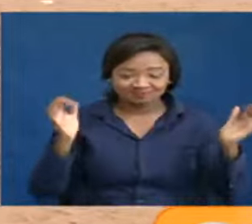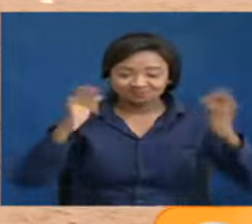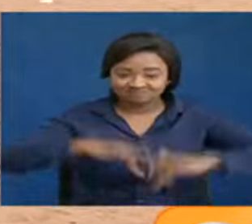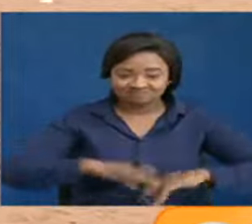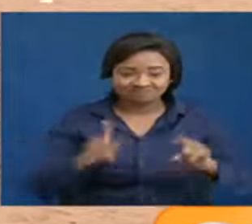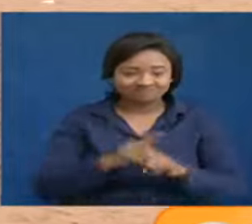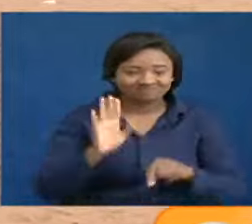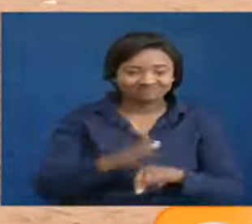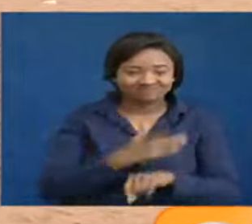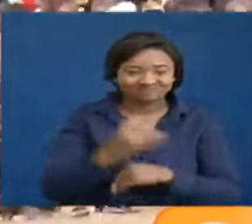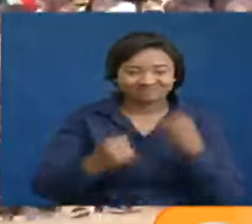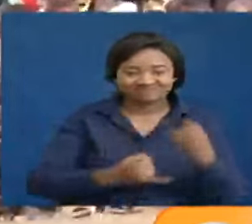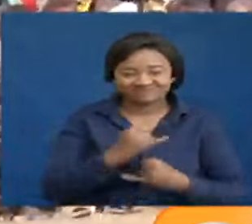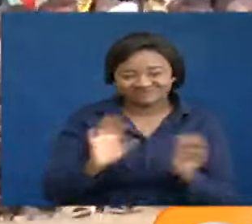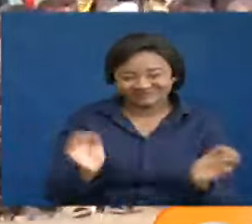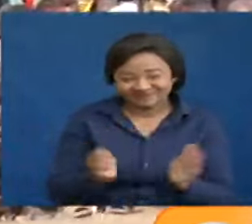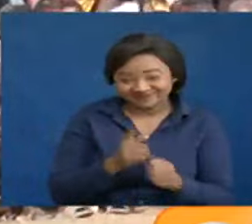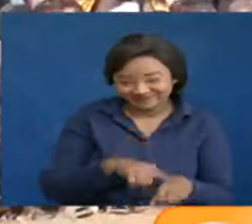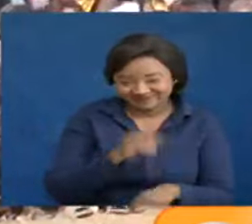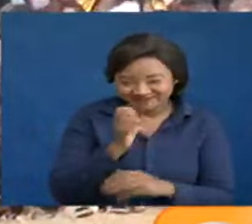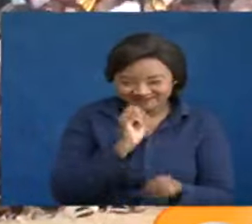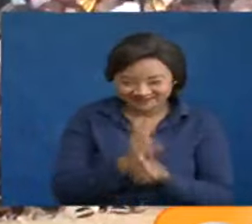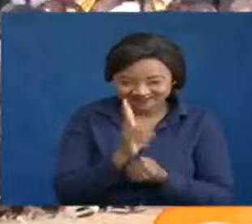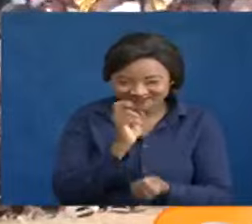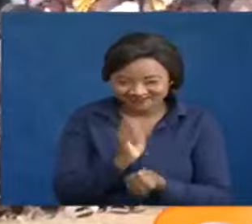bonanza, will be played in December.